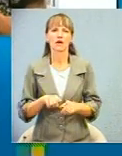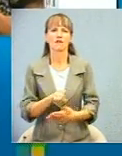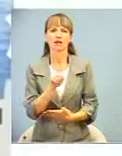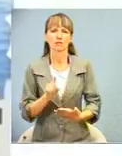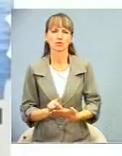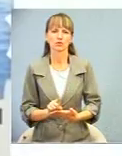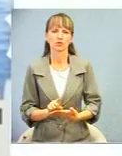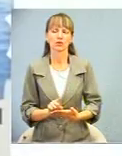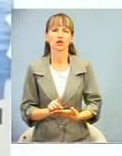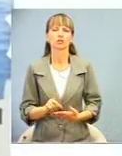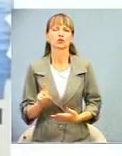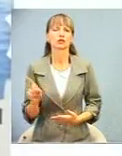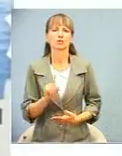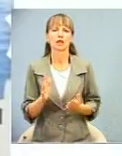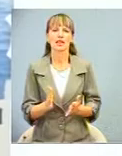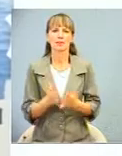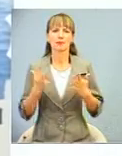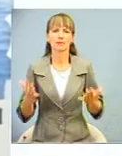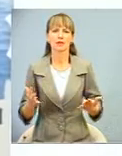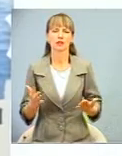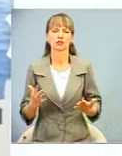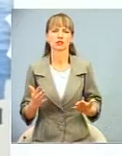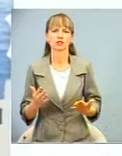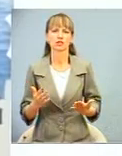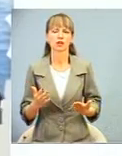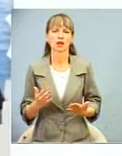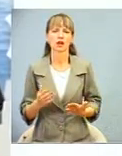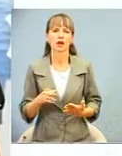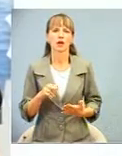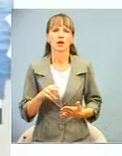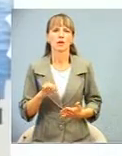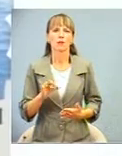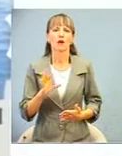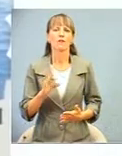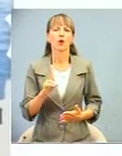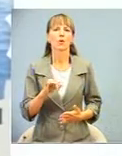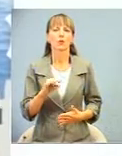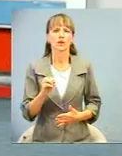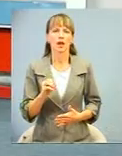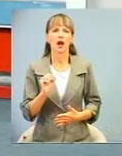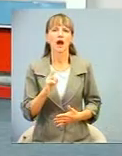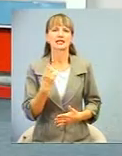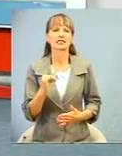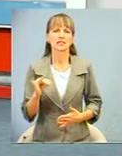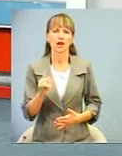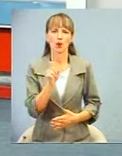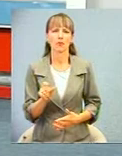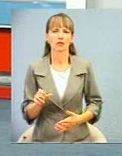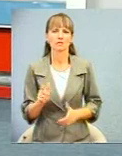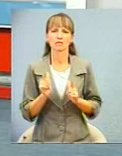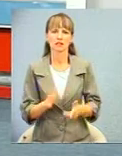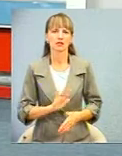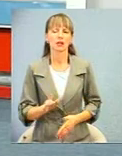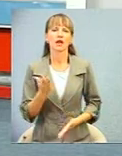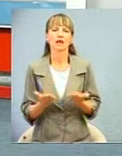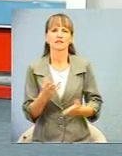запитання. Що найбільше провокує акції громадянської непокори? Якщо ви вважаєте, що на